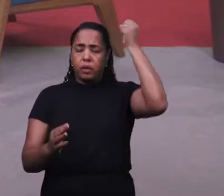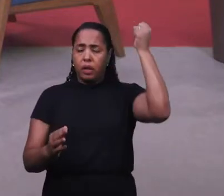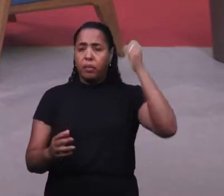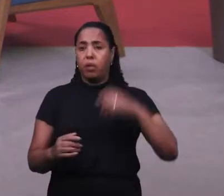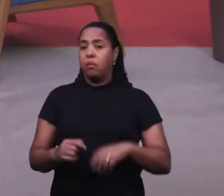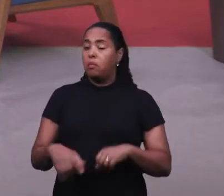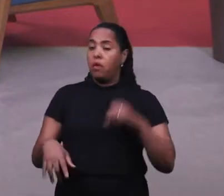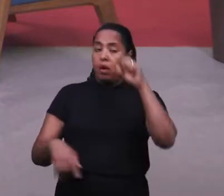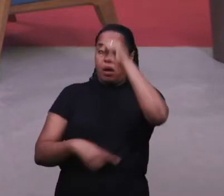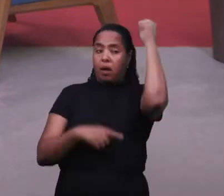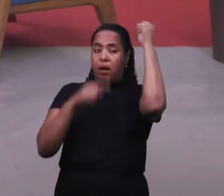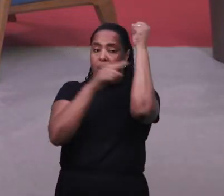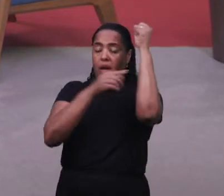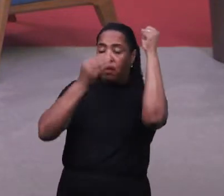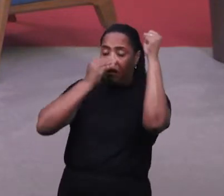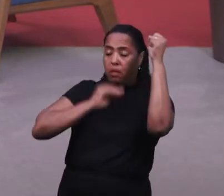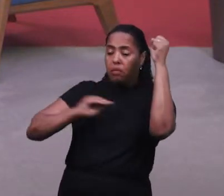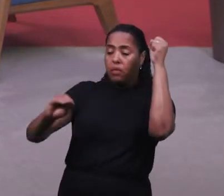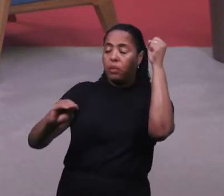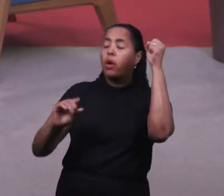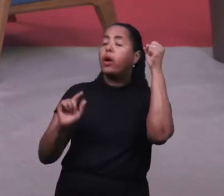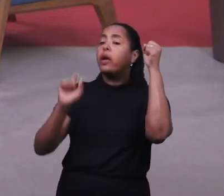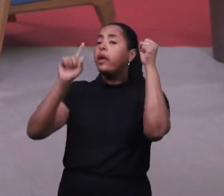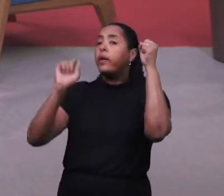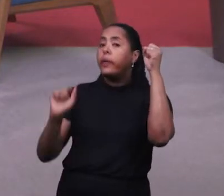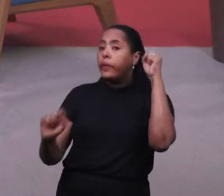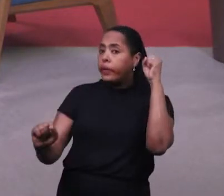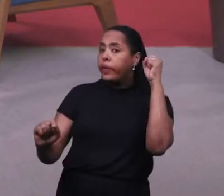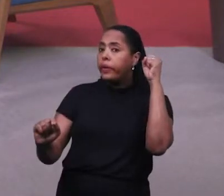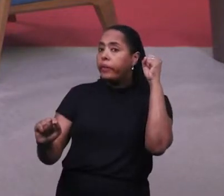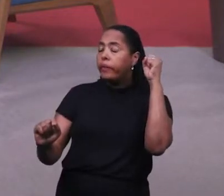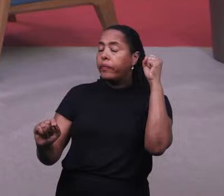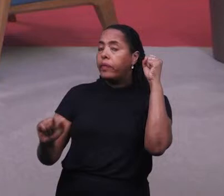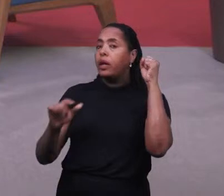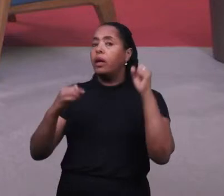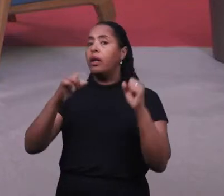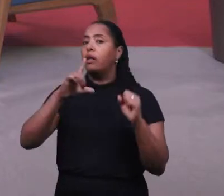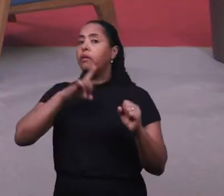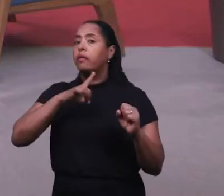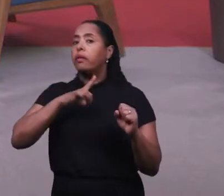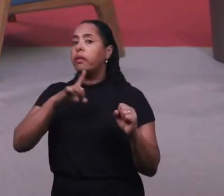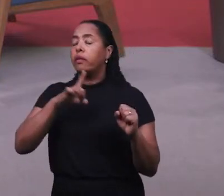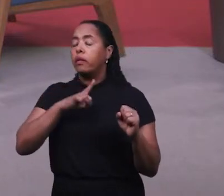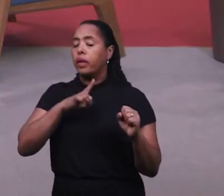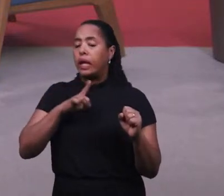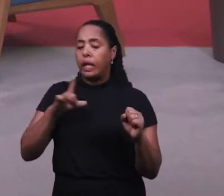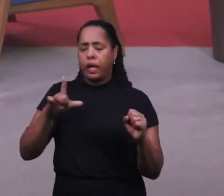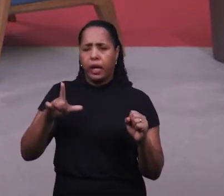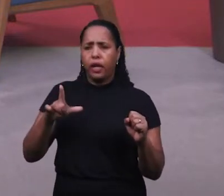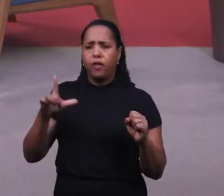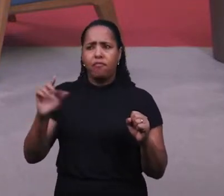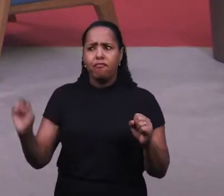Salomon, qui a été méprisé par Saül. Et c'est un élément,